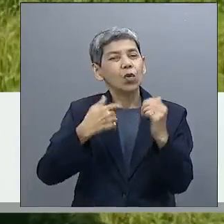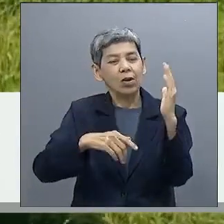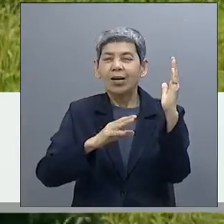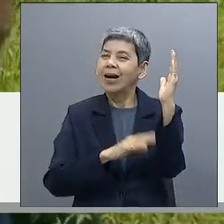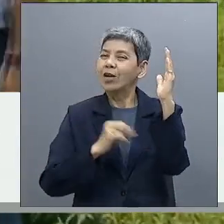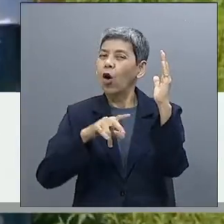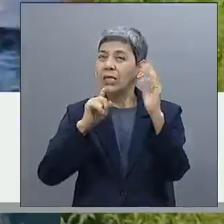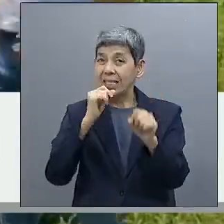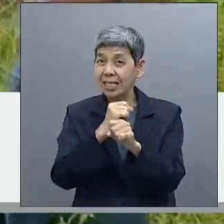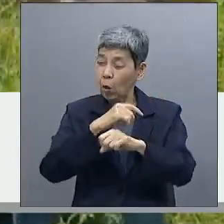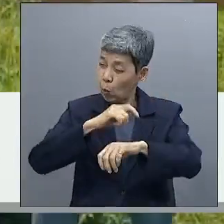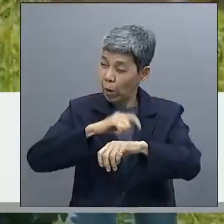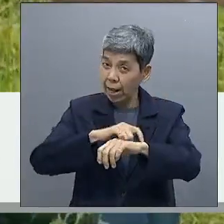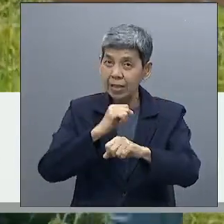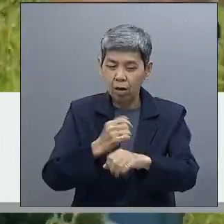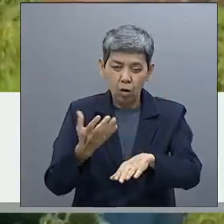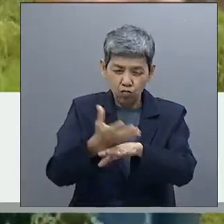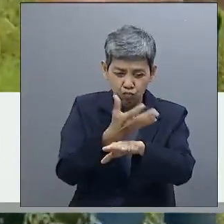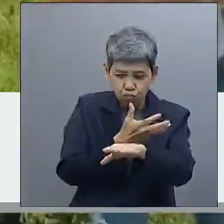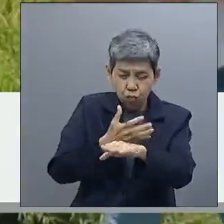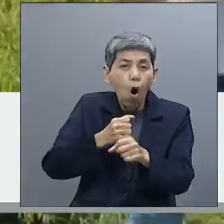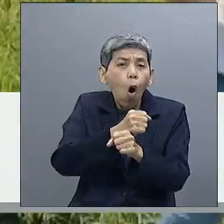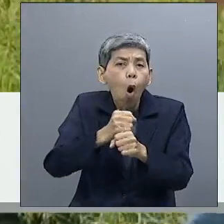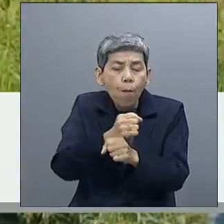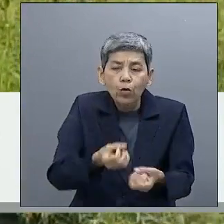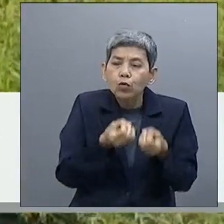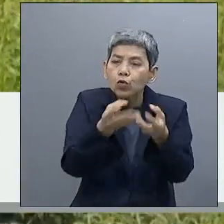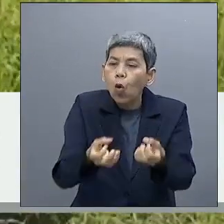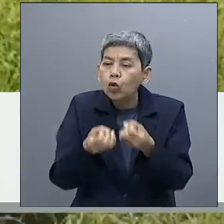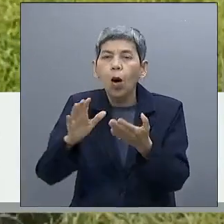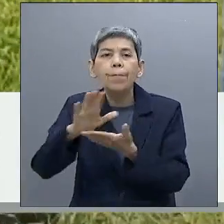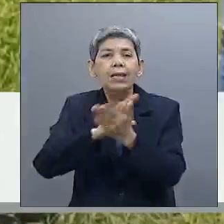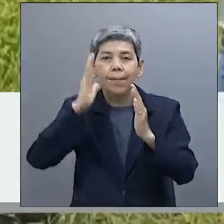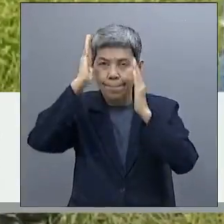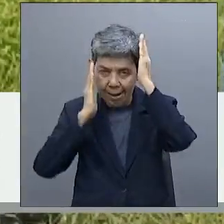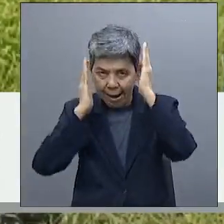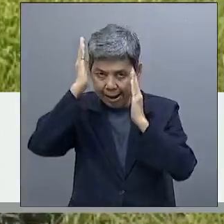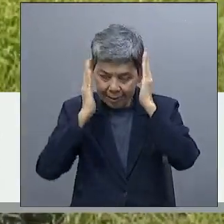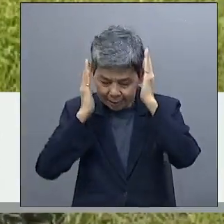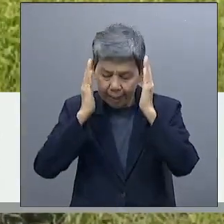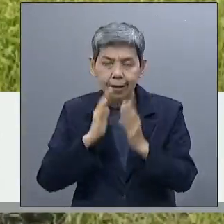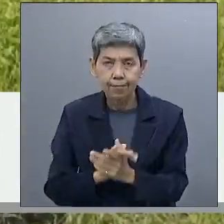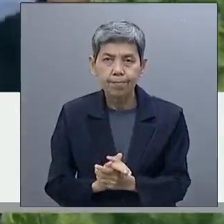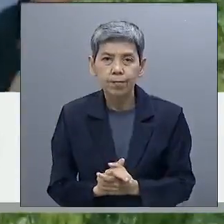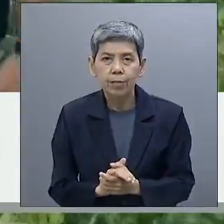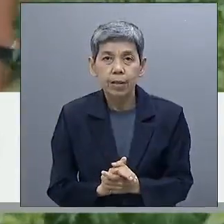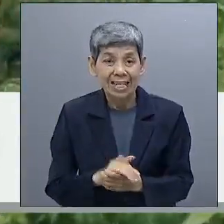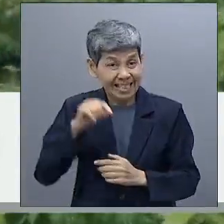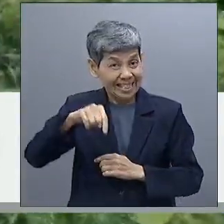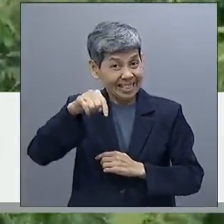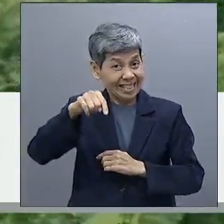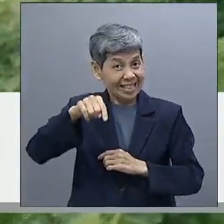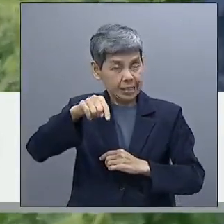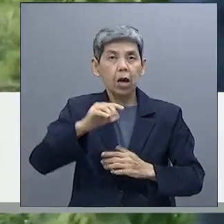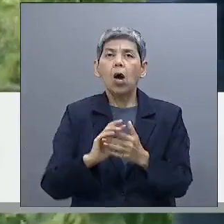ในช่วงเวลาที่กำลังบรรทุกนมพาสเจอร์ไรส์ไปส่งที่ประเทศมาเลเซียนะคะจุดแรกที่